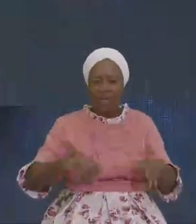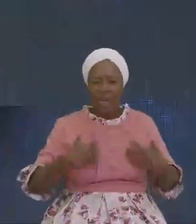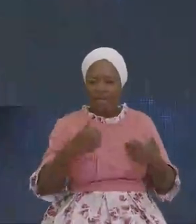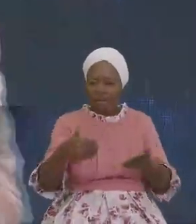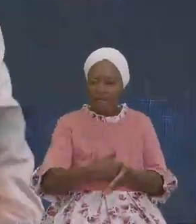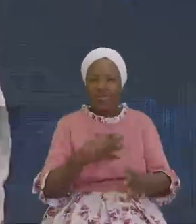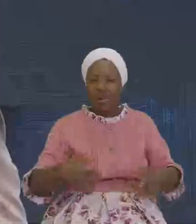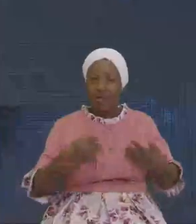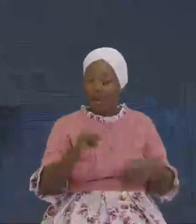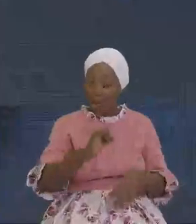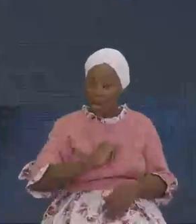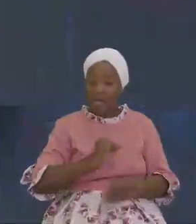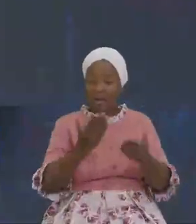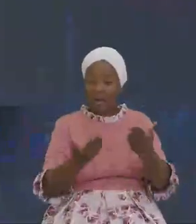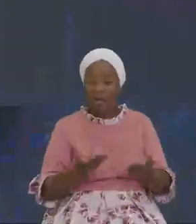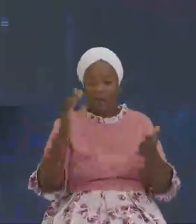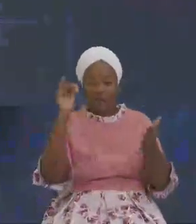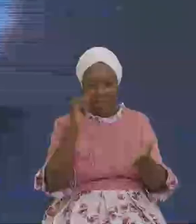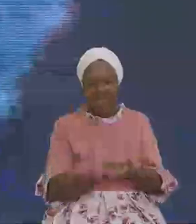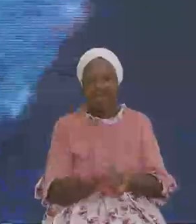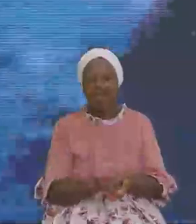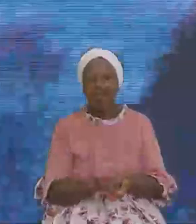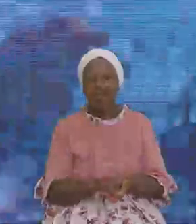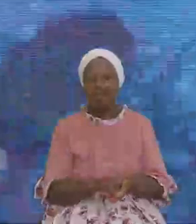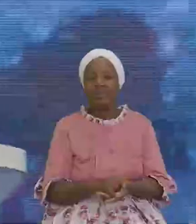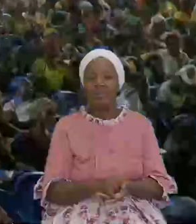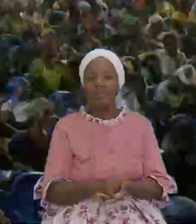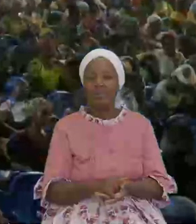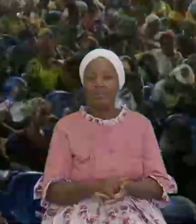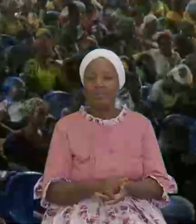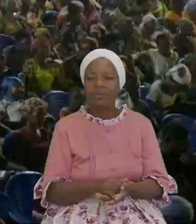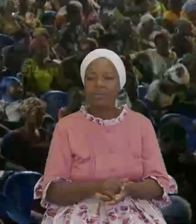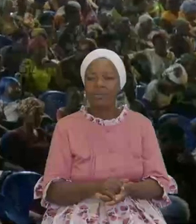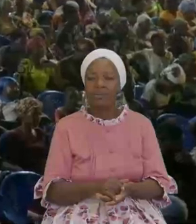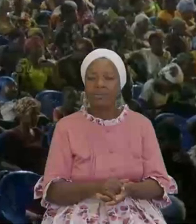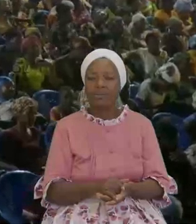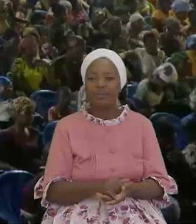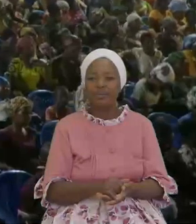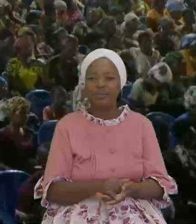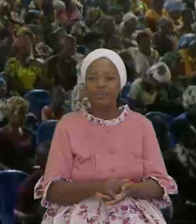libre, cette vie pardonnée, cette nouvelle vie. Je veux cela.